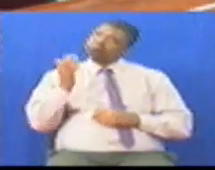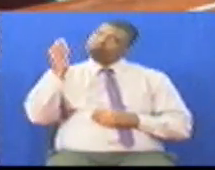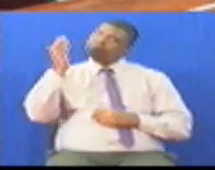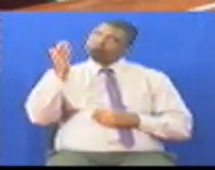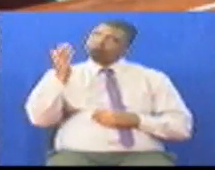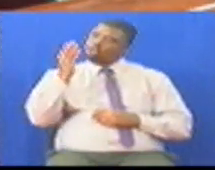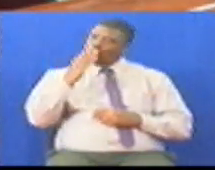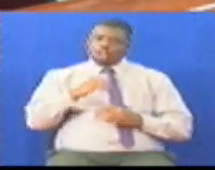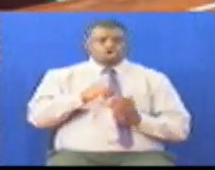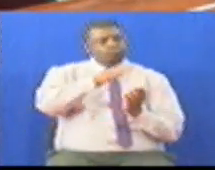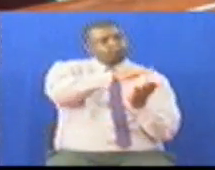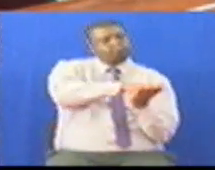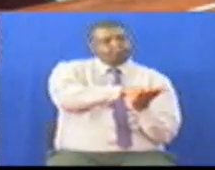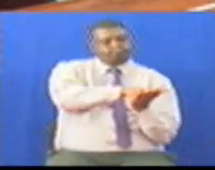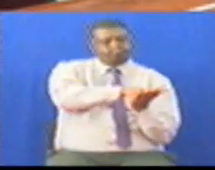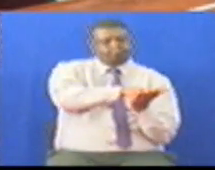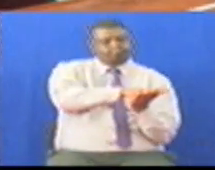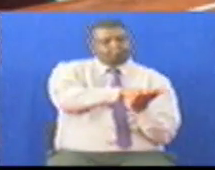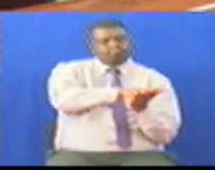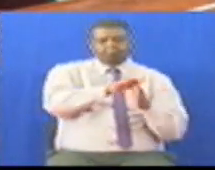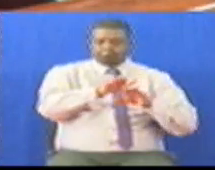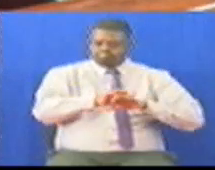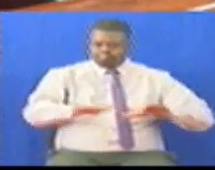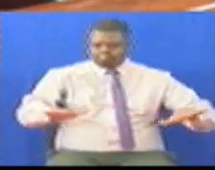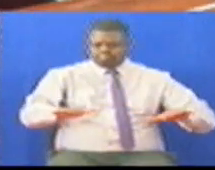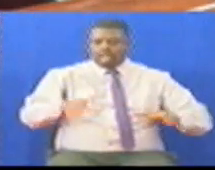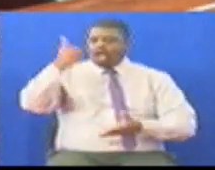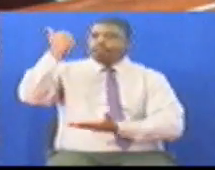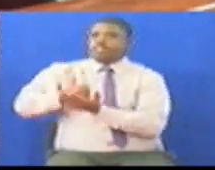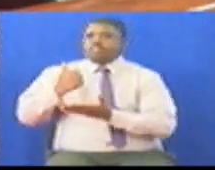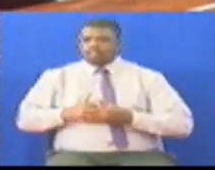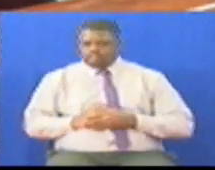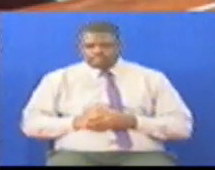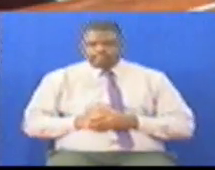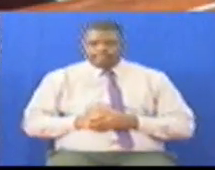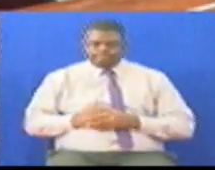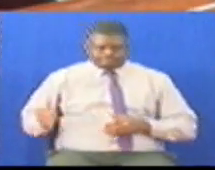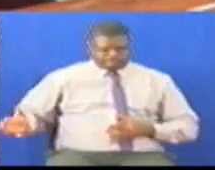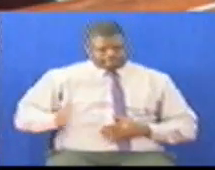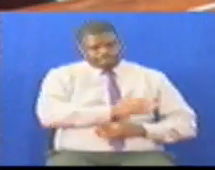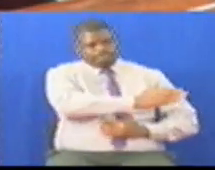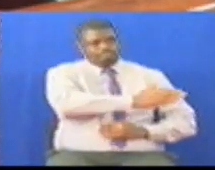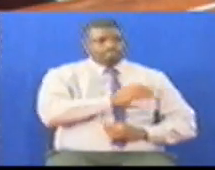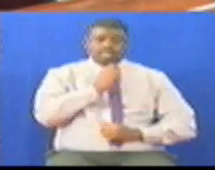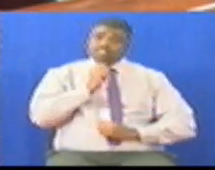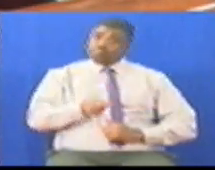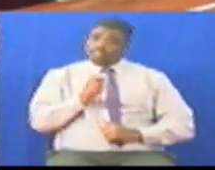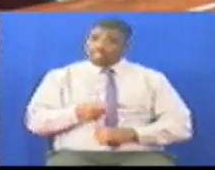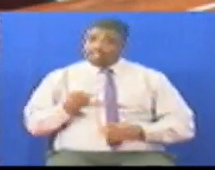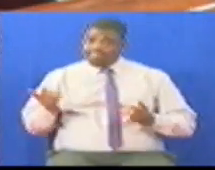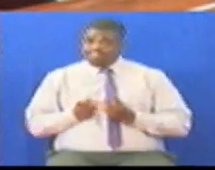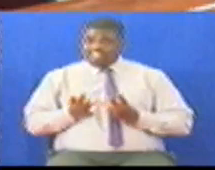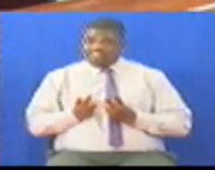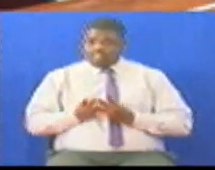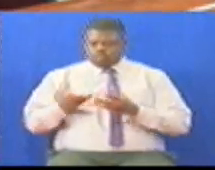pema peponi. Amina. Mheshimiwa Speaker, naomba kuchukua nafasi pia kumpongeza somo yangu